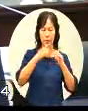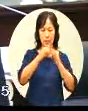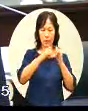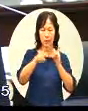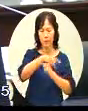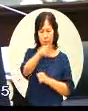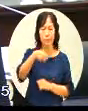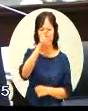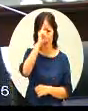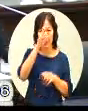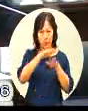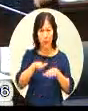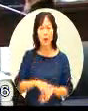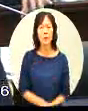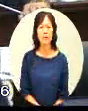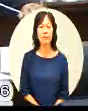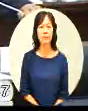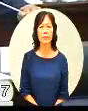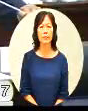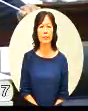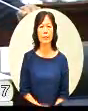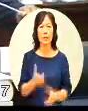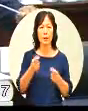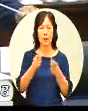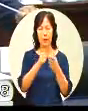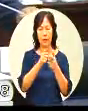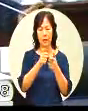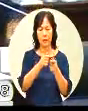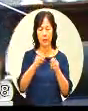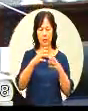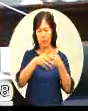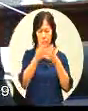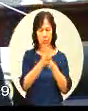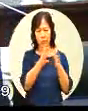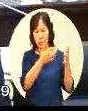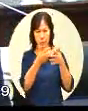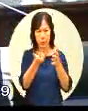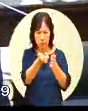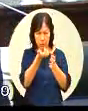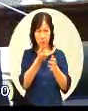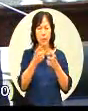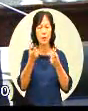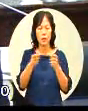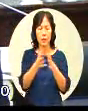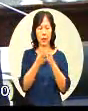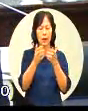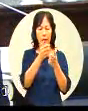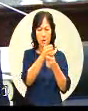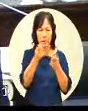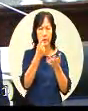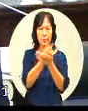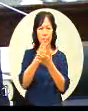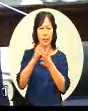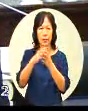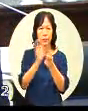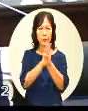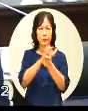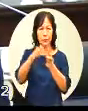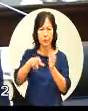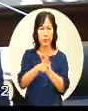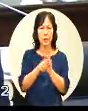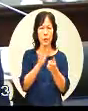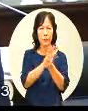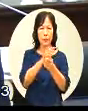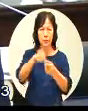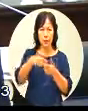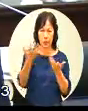哈。那非常感谢，在总质询之前，我还是要感谢我们每一次的服务处的服务案件都